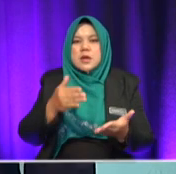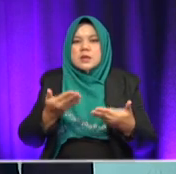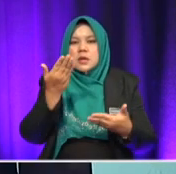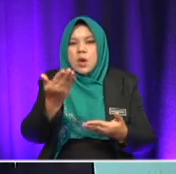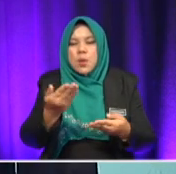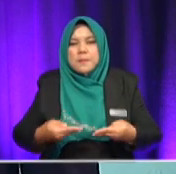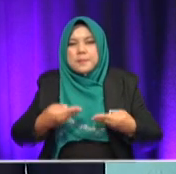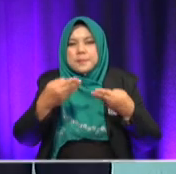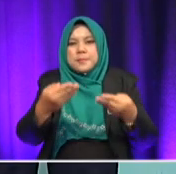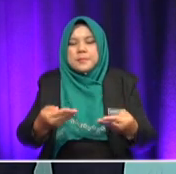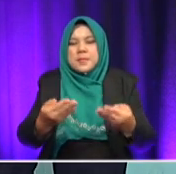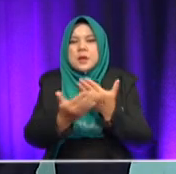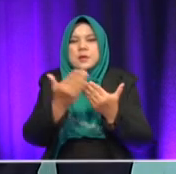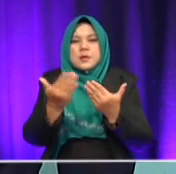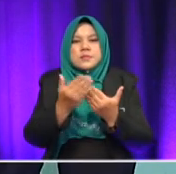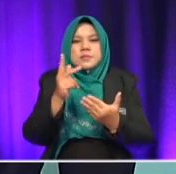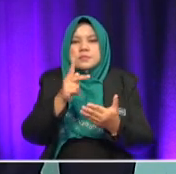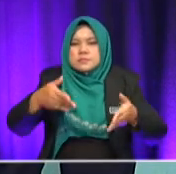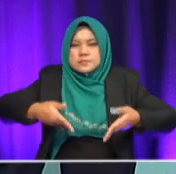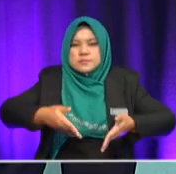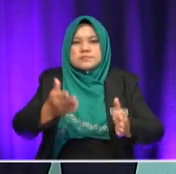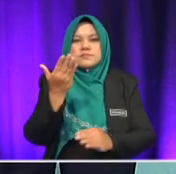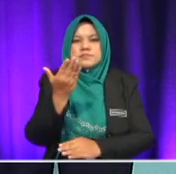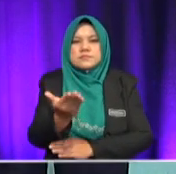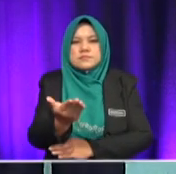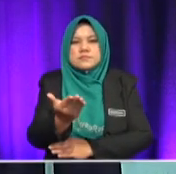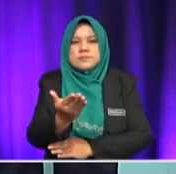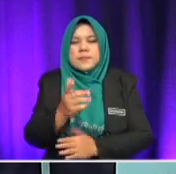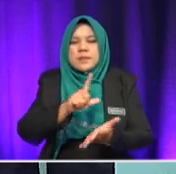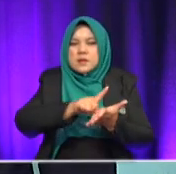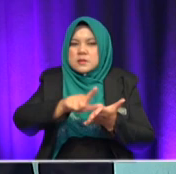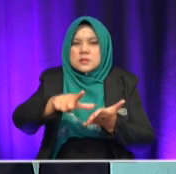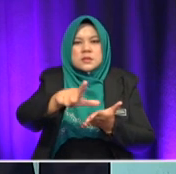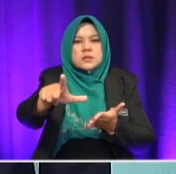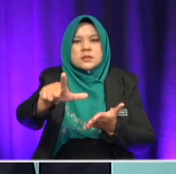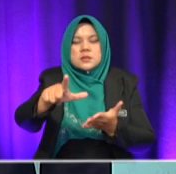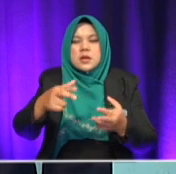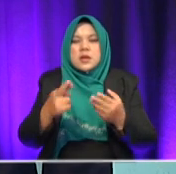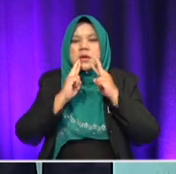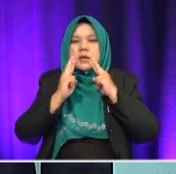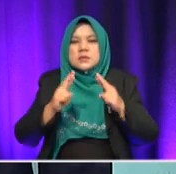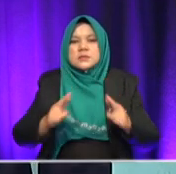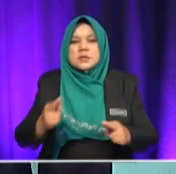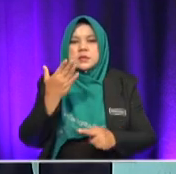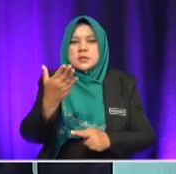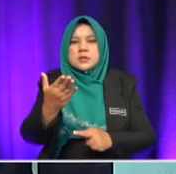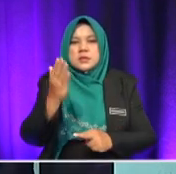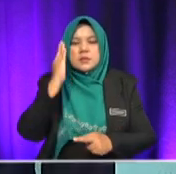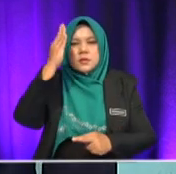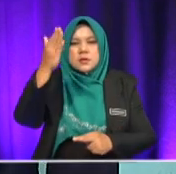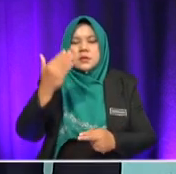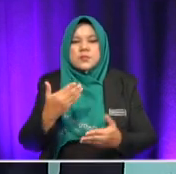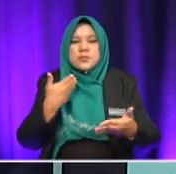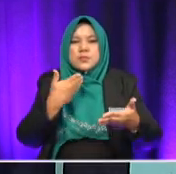akan memudahkan jalanmu akan melicinkan rezekimu akan mendekatkan